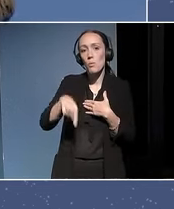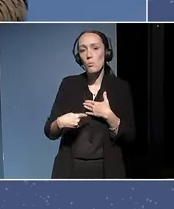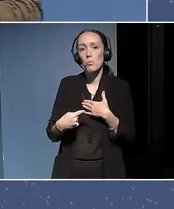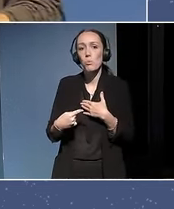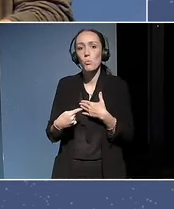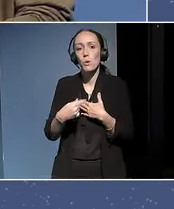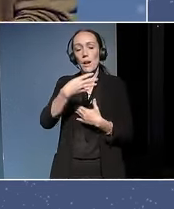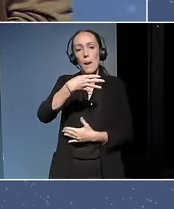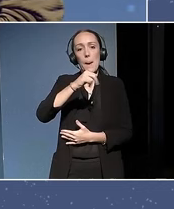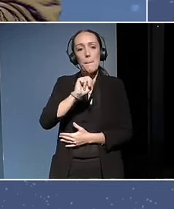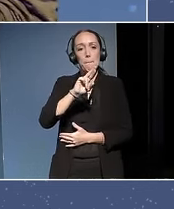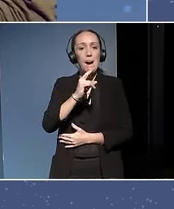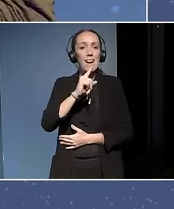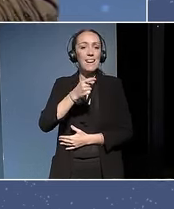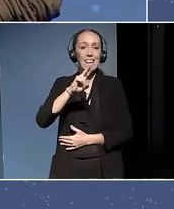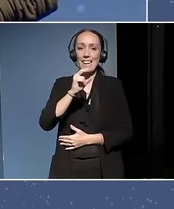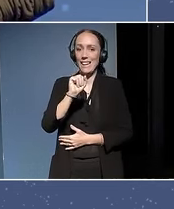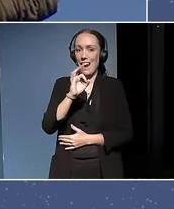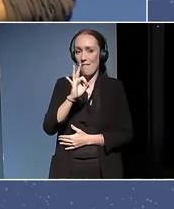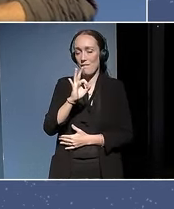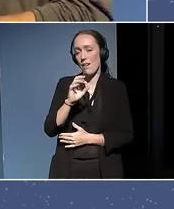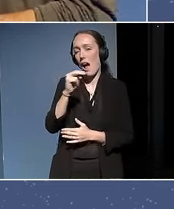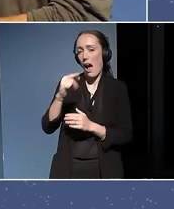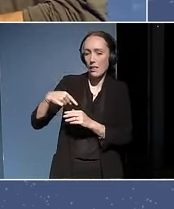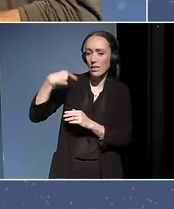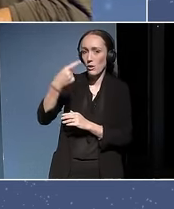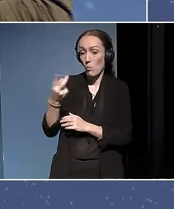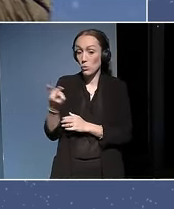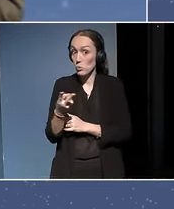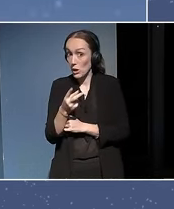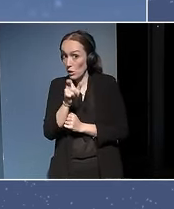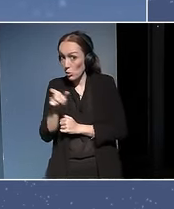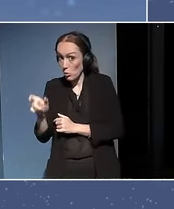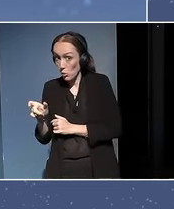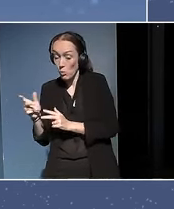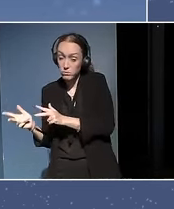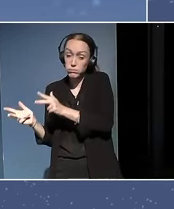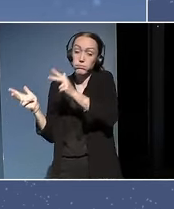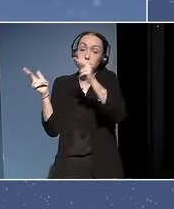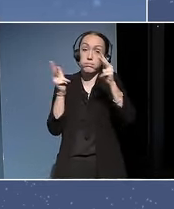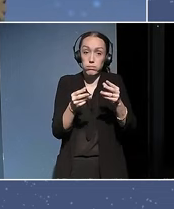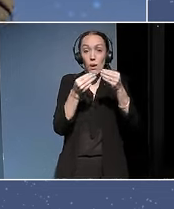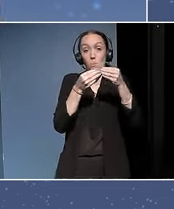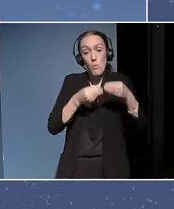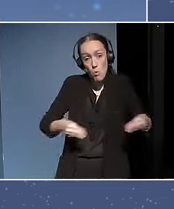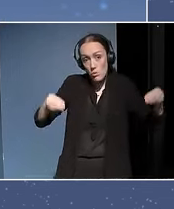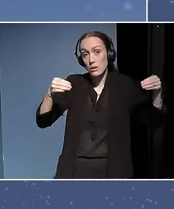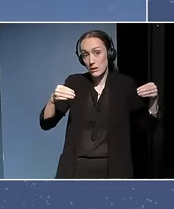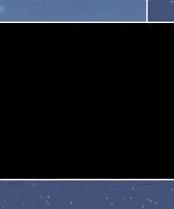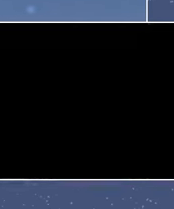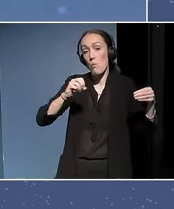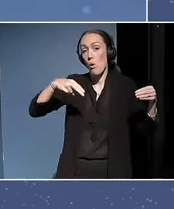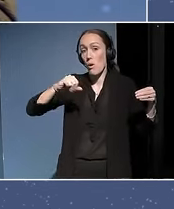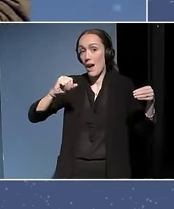Richard markgraf negli anni successivi li ha portati al museo di Monaco dove sono stati esposti questi che vedete sono i